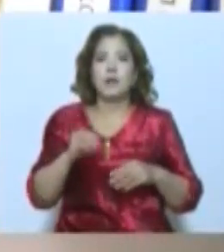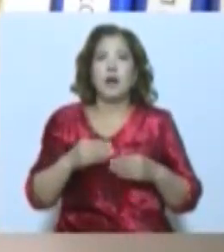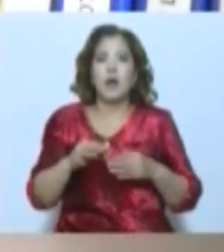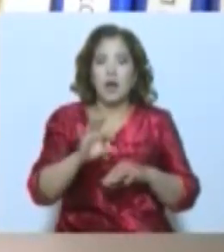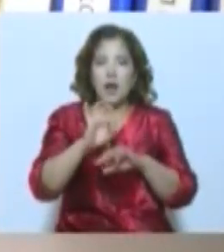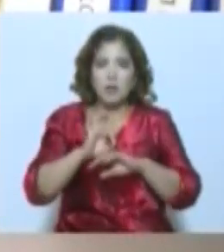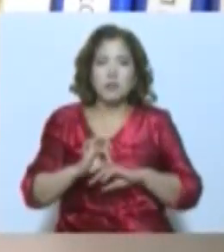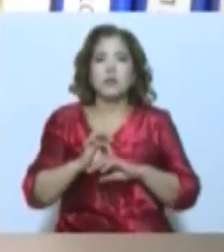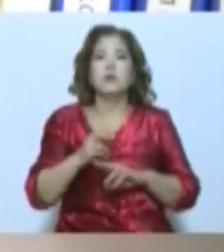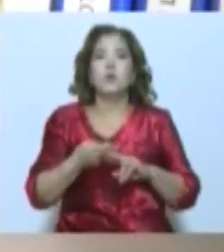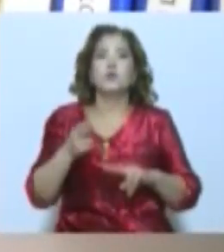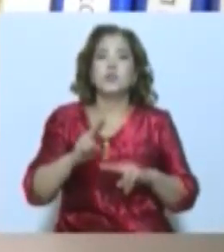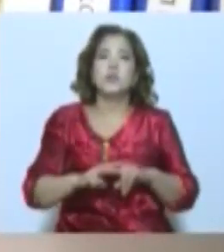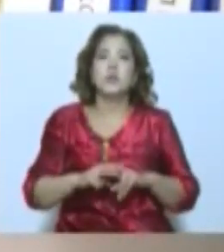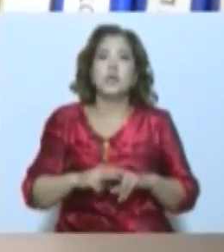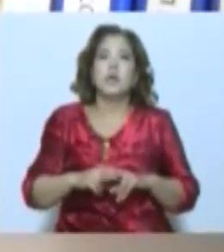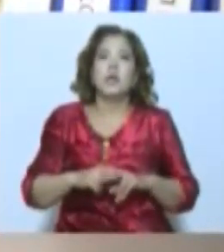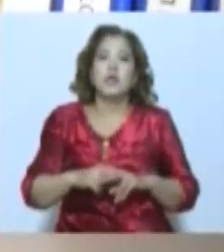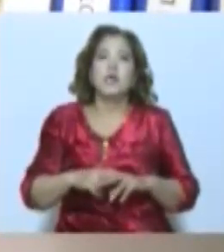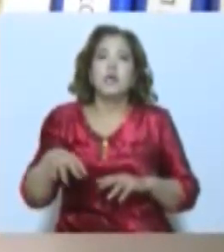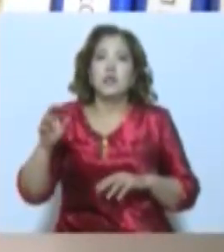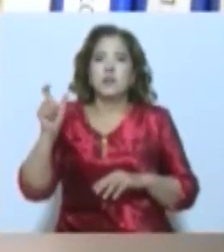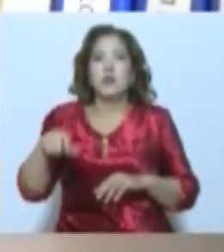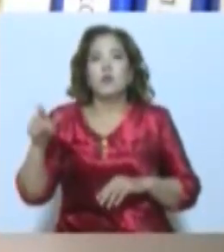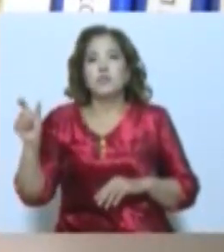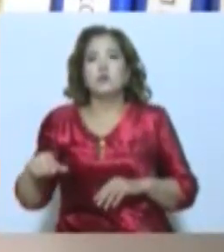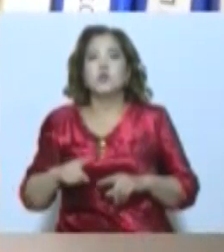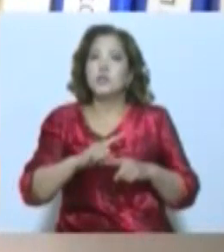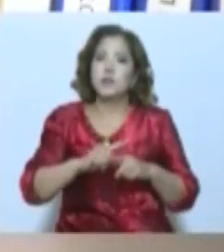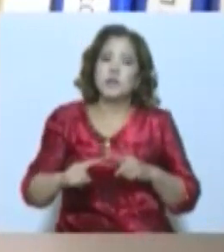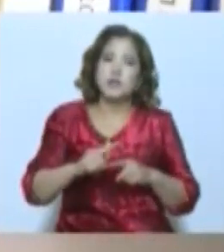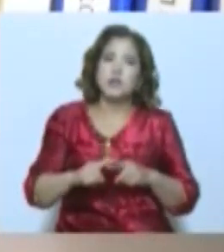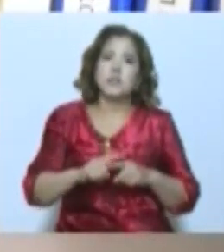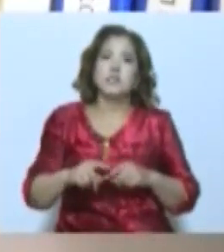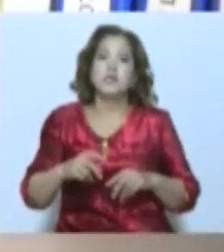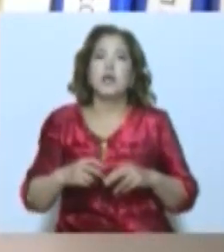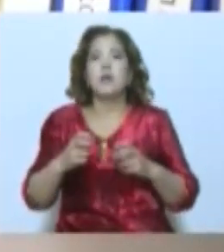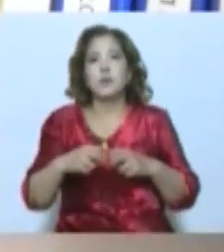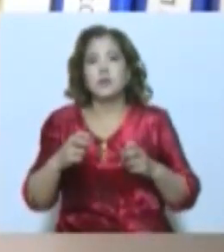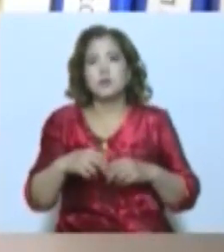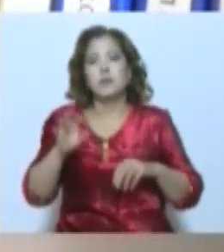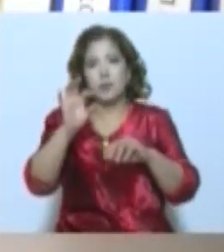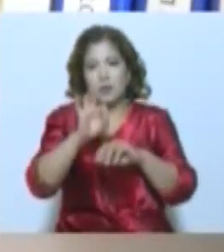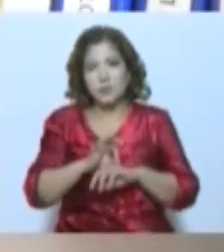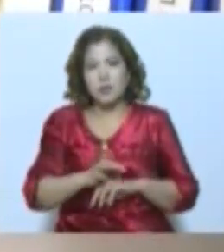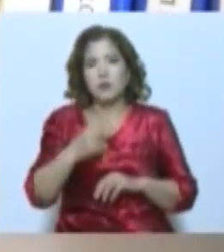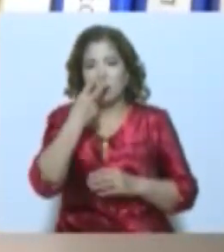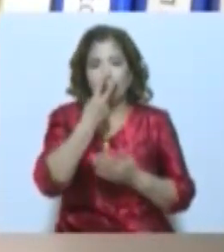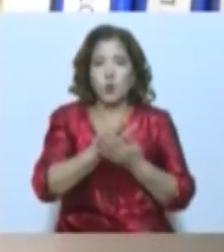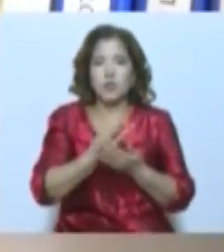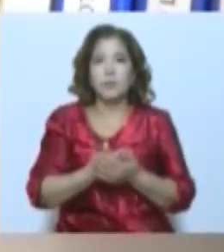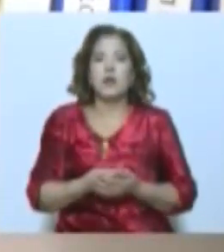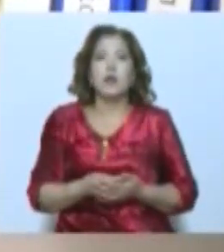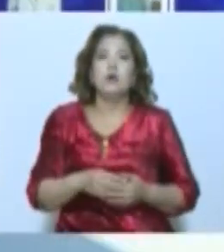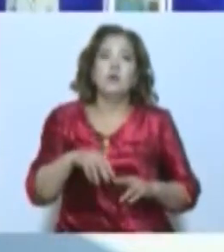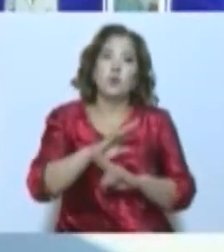егер осындай науқастар түскен кезде осын тромбтарды тез-тез уақытылында операция жасап алсақ, көп деген науқасты өлімнен аман